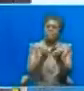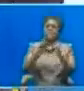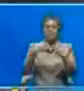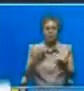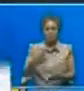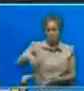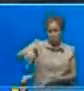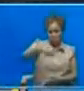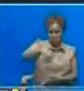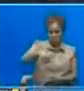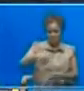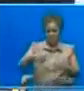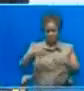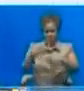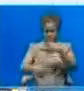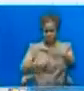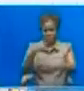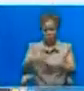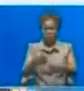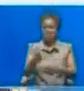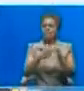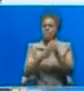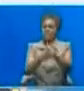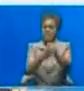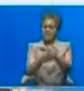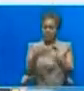sisi tukiwa hii generation ambaye sasa ndio wako uongozi,